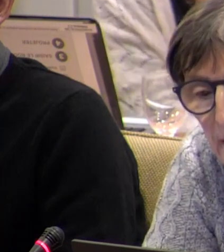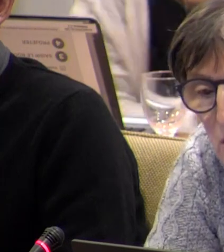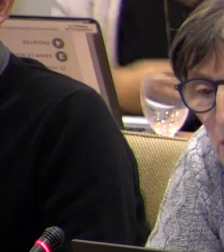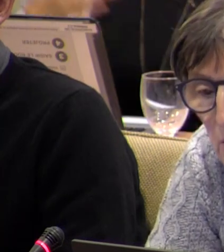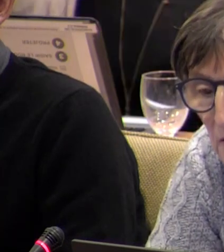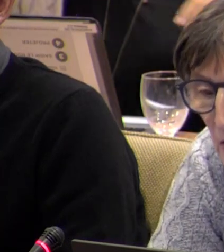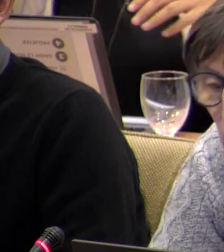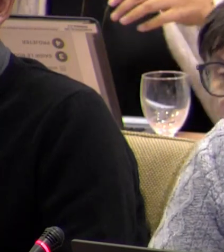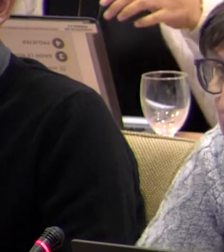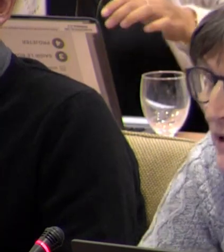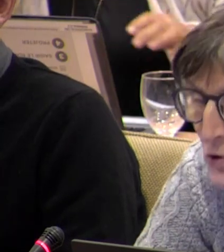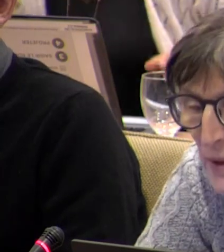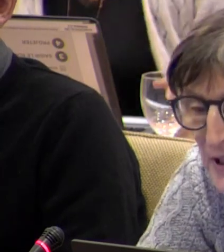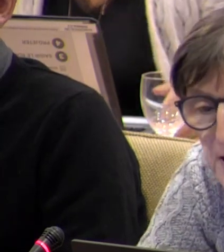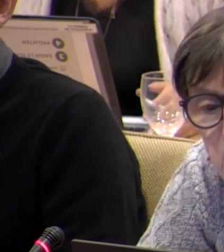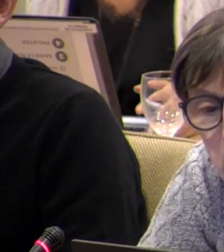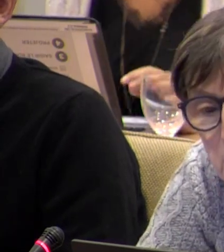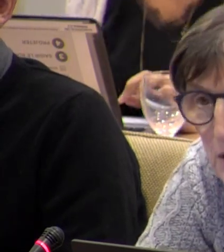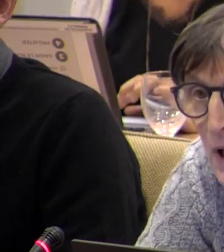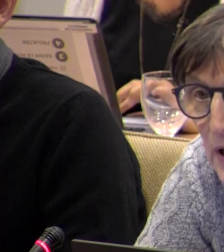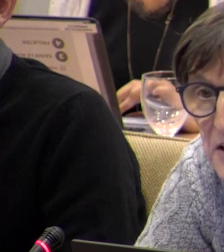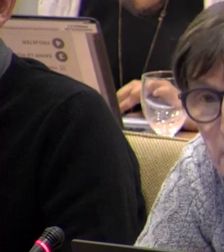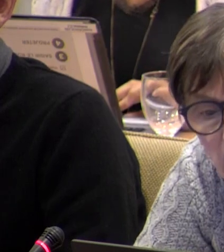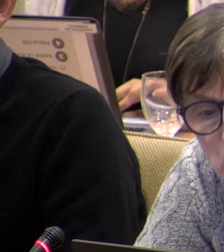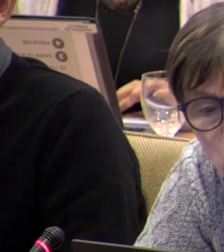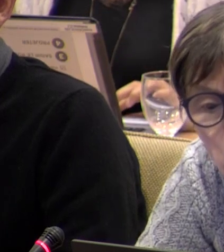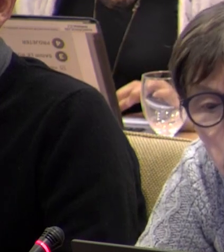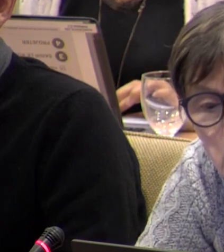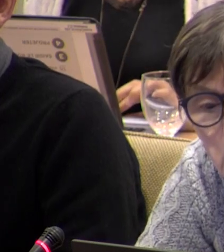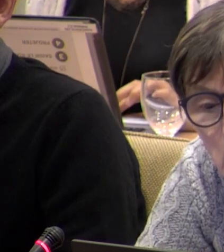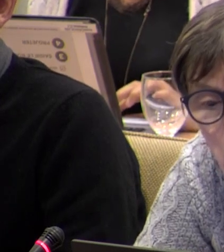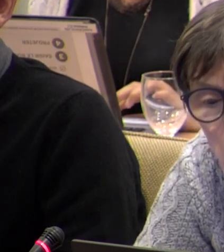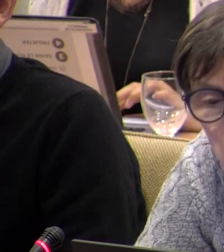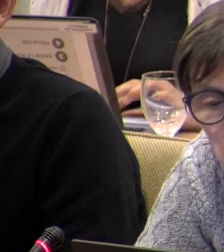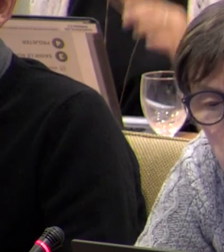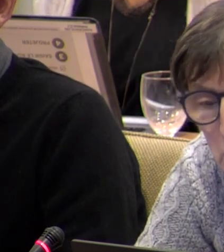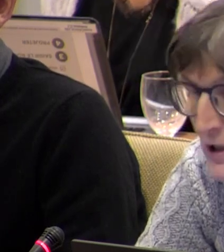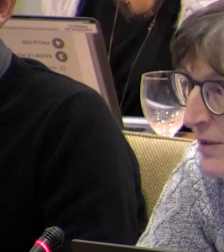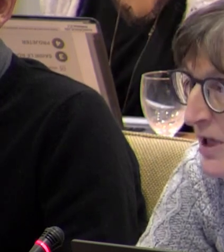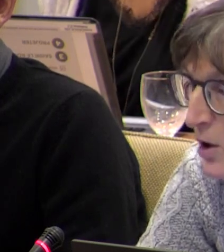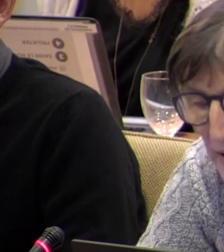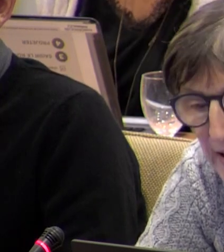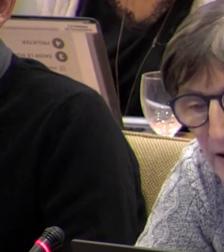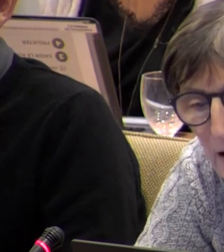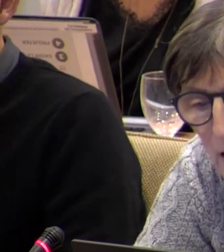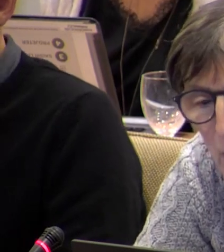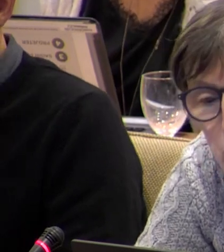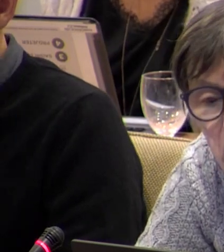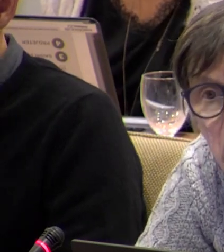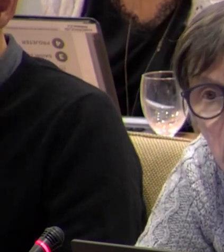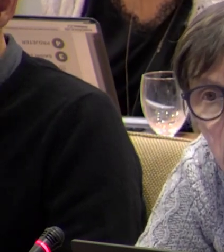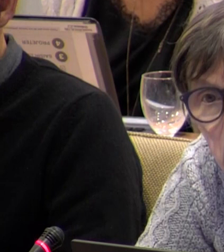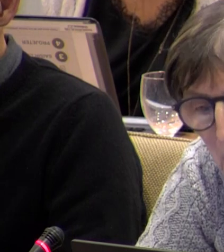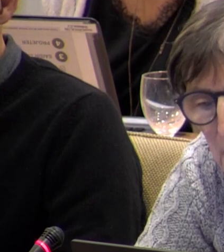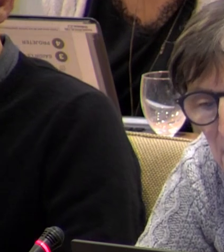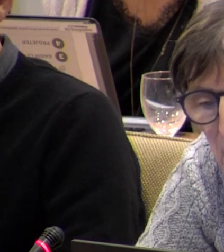quand on n'a pas d'argent on n'effectue pas des travaux d'embellissement et cette place pour nous elle est très très bien comme elle et pour